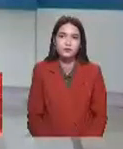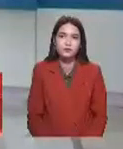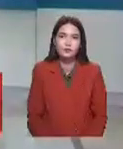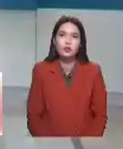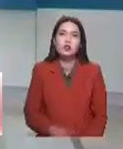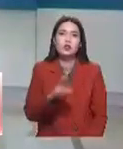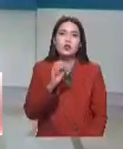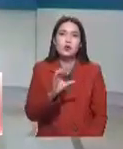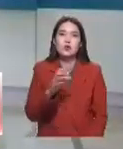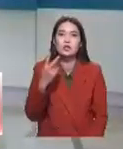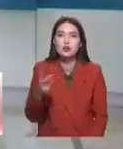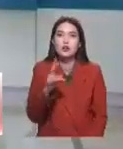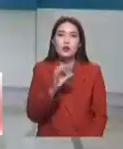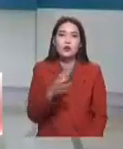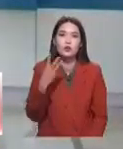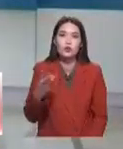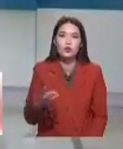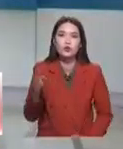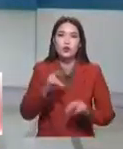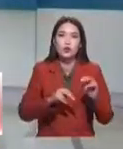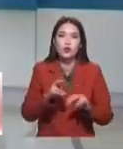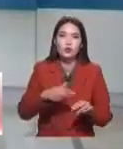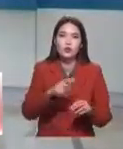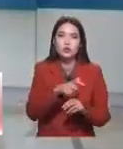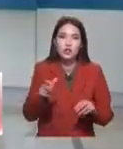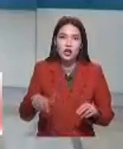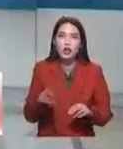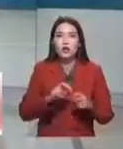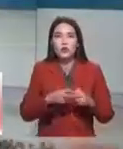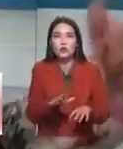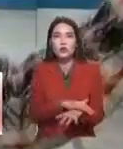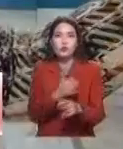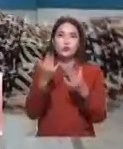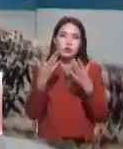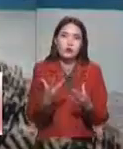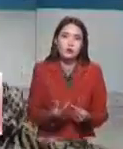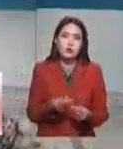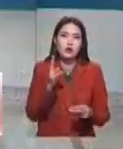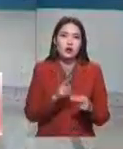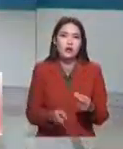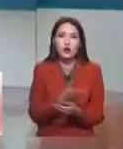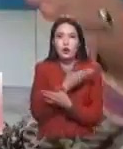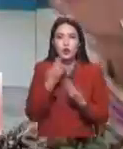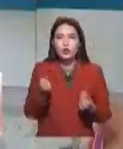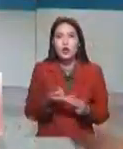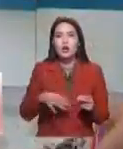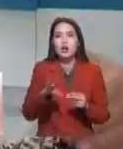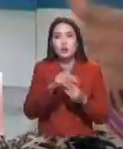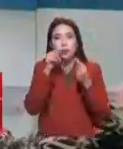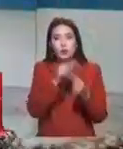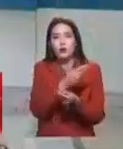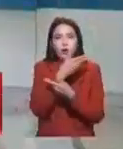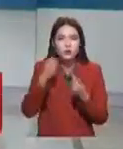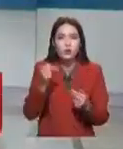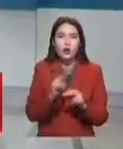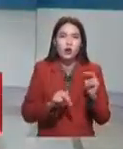Кос 2, кос 3 нысандарының құрылысын қайта жанарту мәселесі әлі күнге дейін шешілген жоқ. Біз осы 2 стратегиялық нысанның